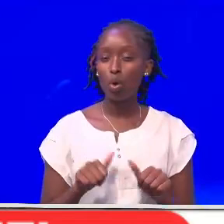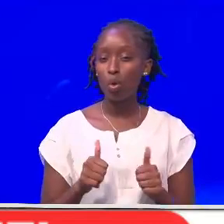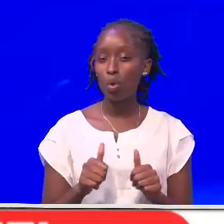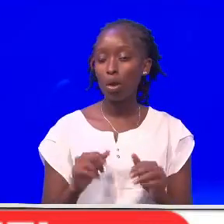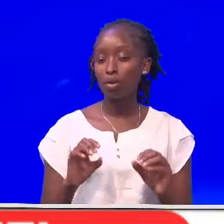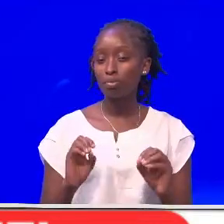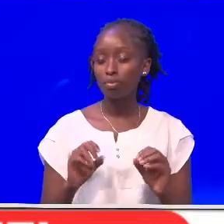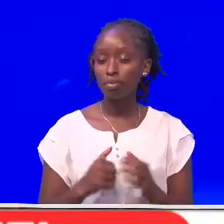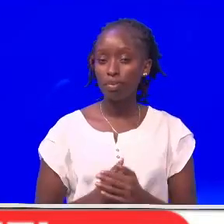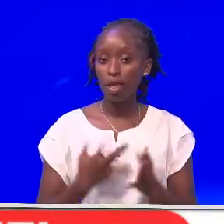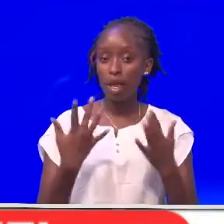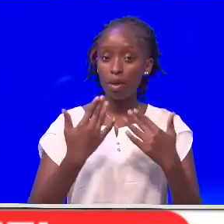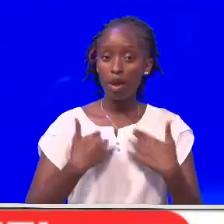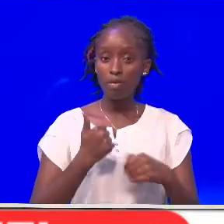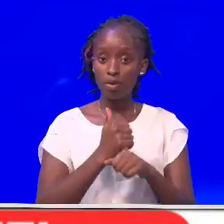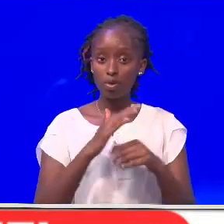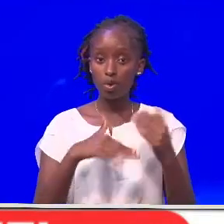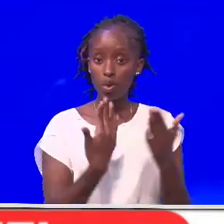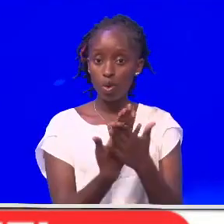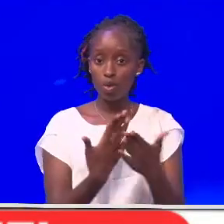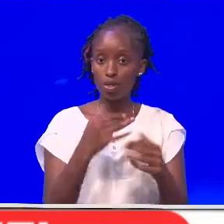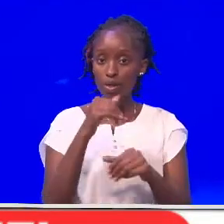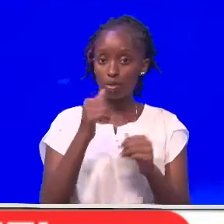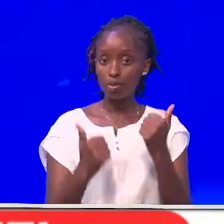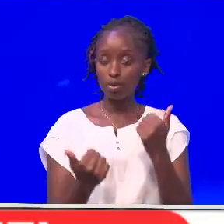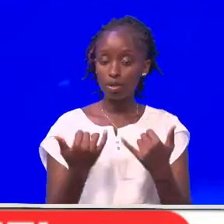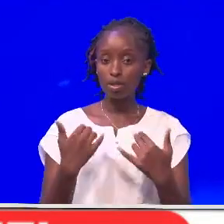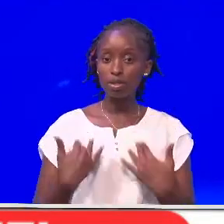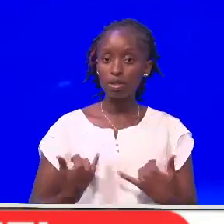doing? Yeye yule kwa mzoto aliyezipa na mifuko aenda kufunga hizo mifuko.